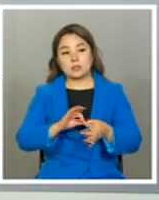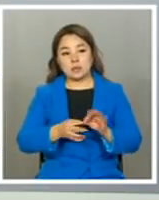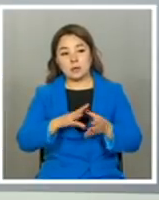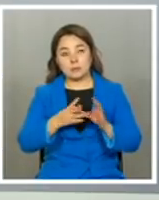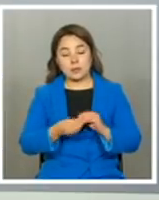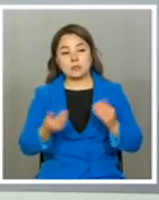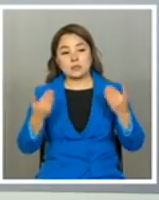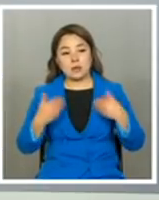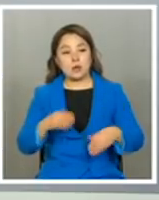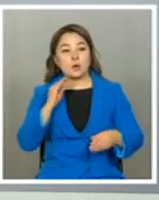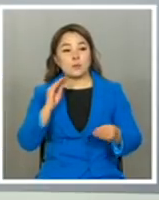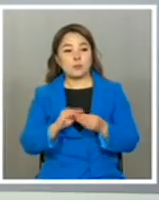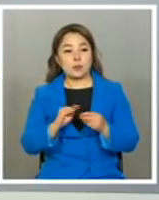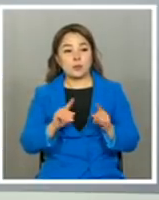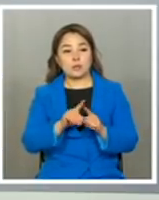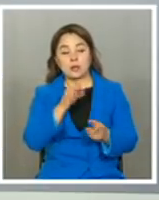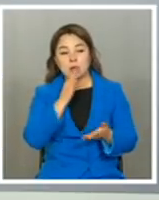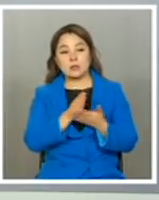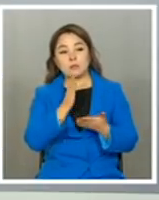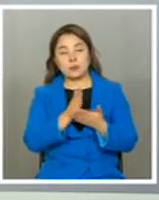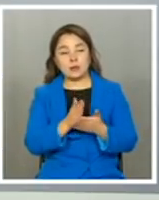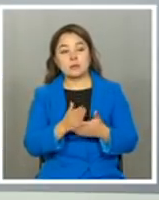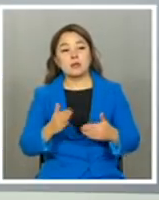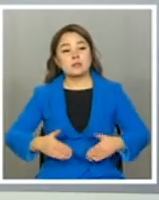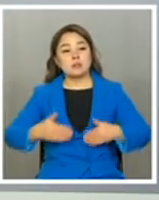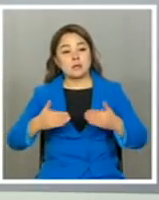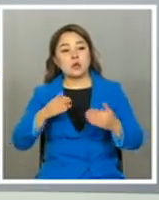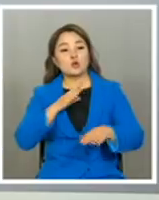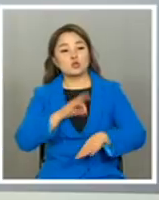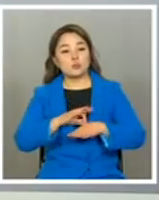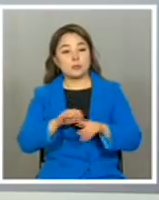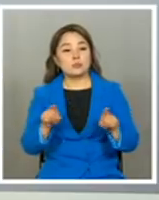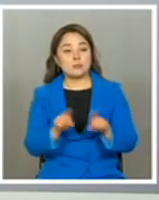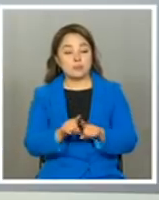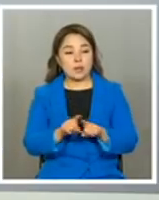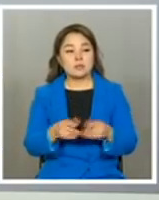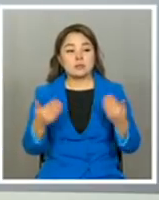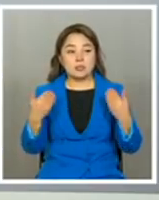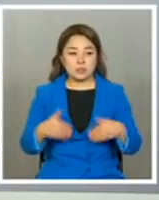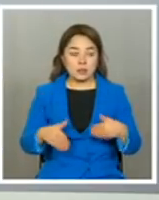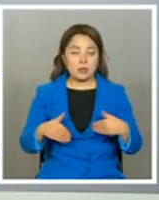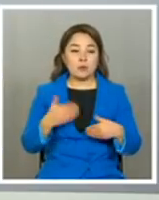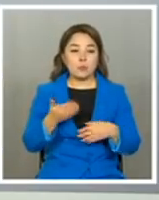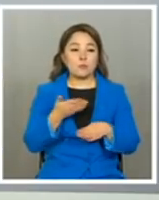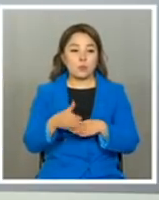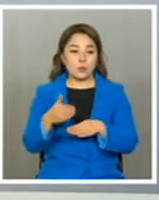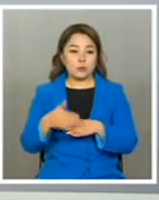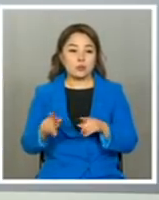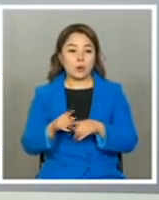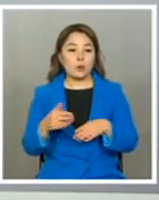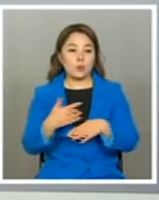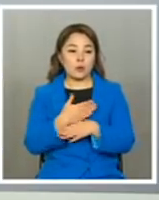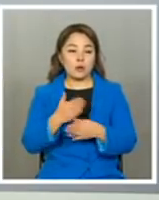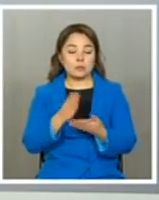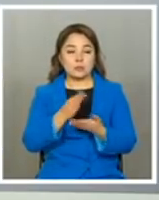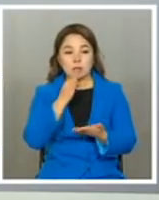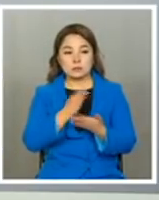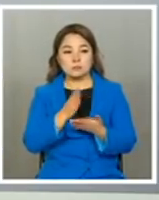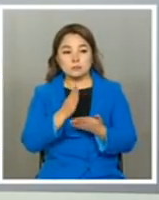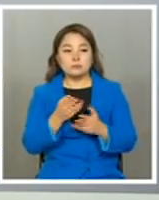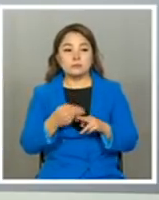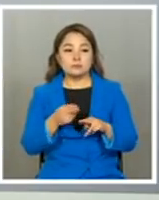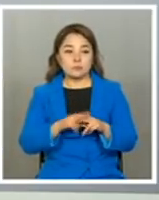бір қалыпты күйде болады. Ал динамикалық жұмыс кезінде дене немесе дене бөліктері қозғалыста болады. Және